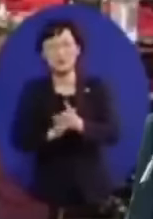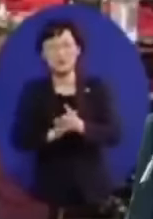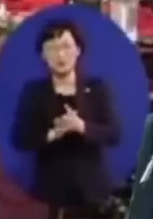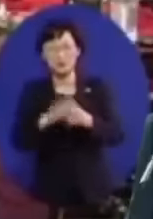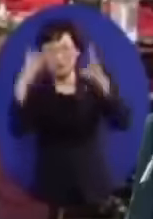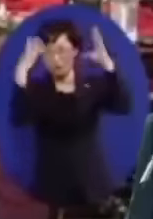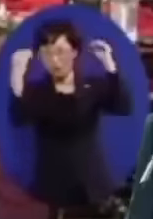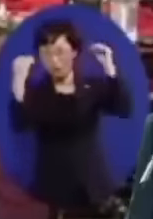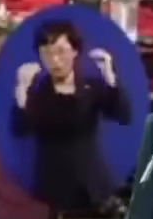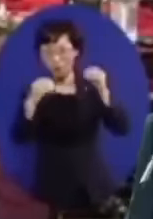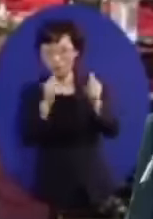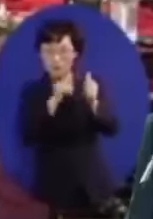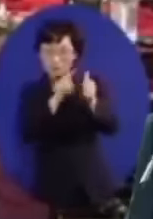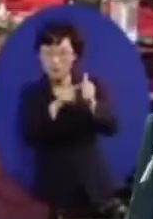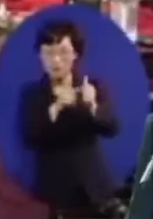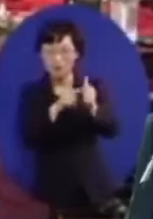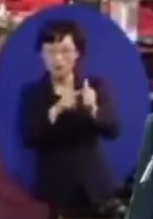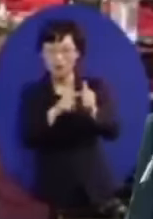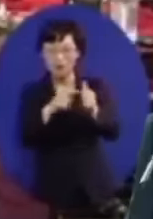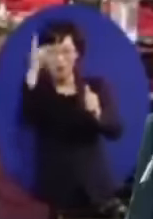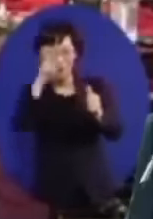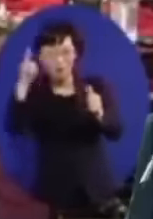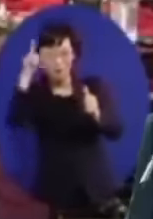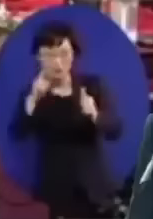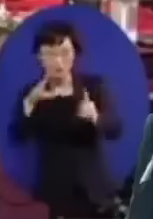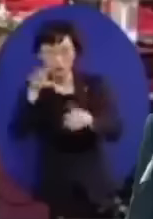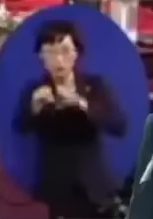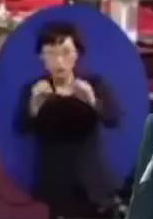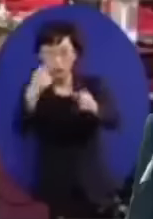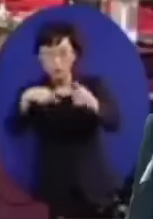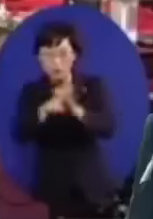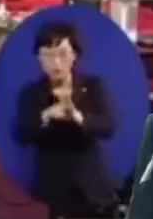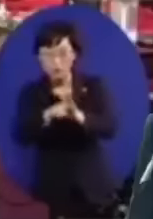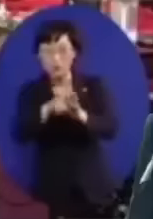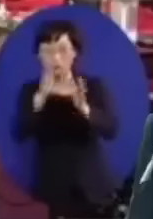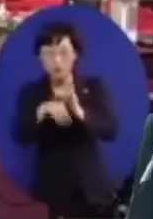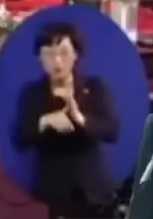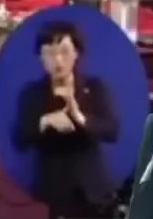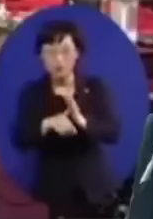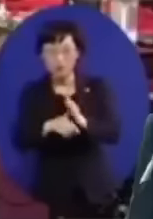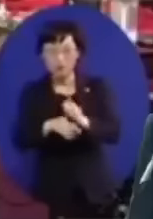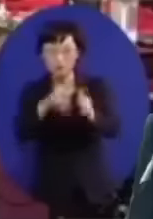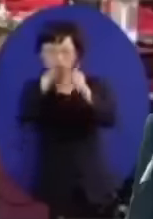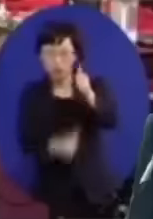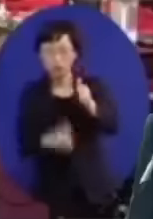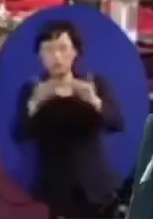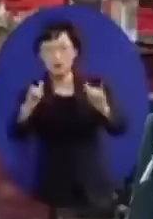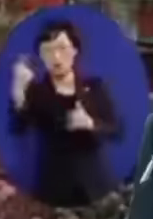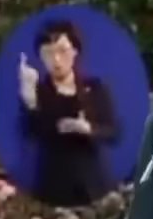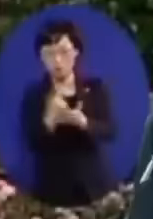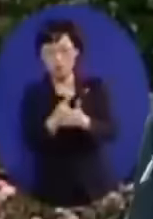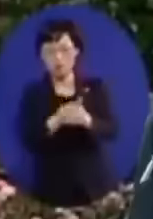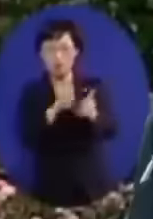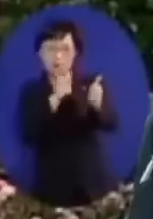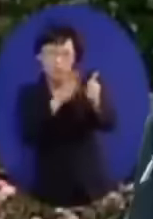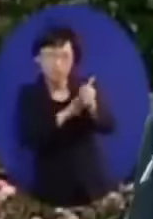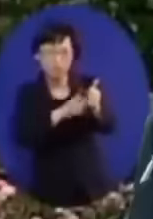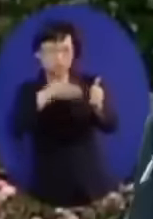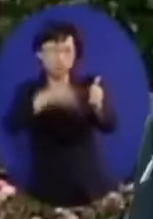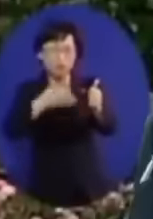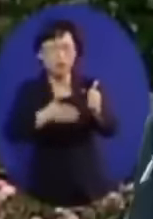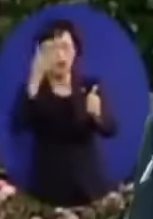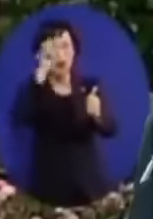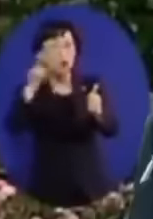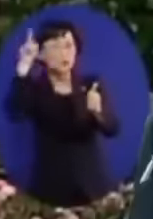나폴레옹이 러시아를 정복하기로 계획했을 때 충성스러운 장군이 그를 찾아와 이렇게 말했습니다. 각하 부탁드립니다. 이번